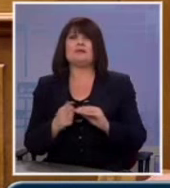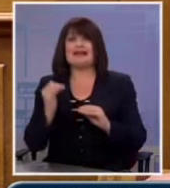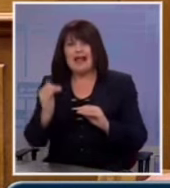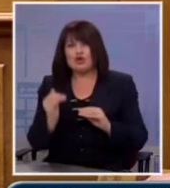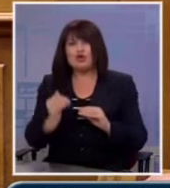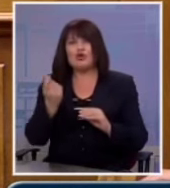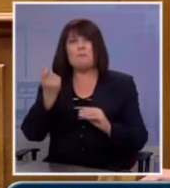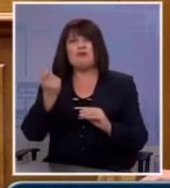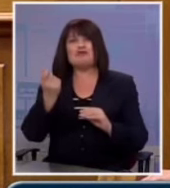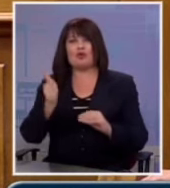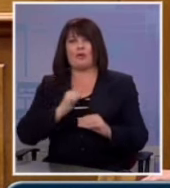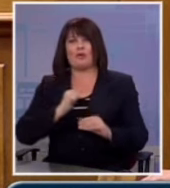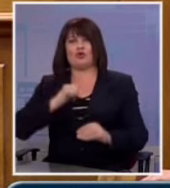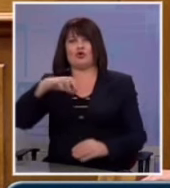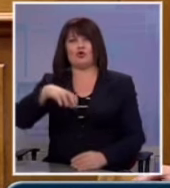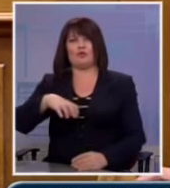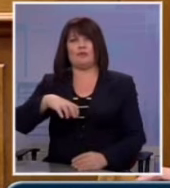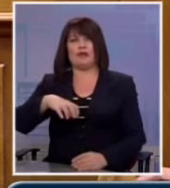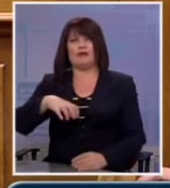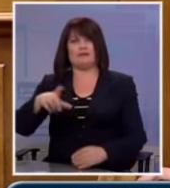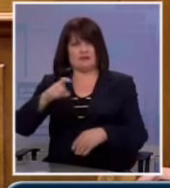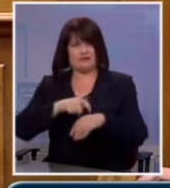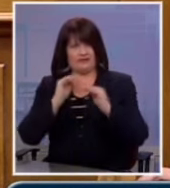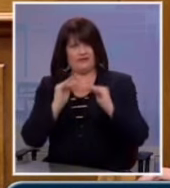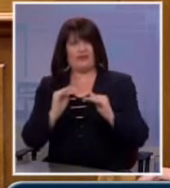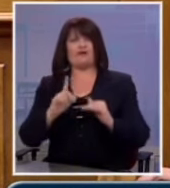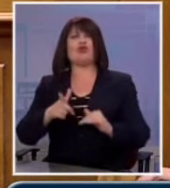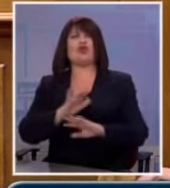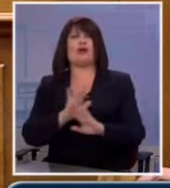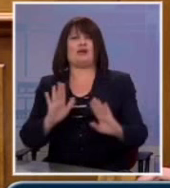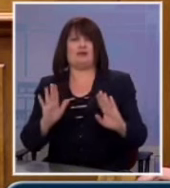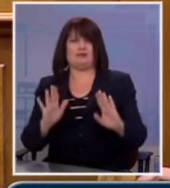μισθό στον ιδιωτικό τομέα στο σημερινό επίπεδο της φτώχειας.